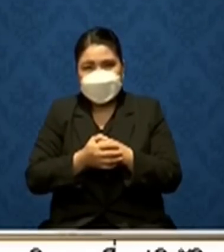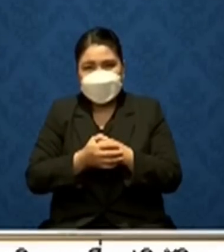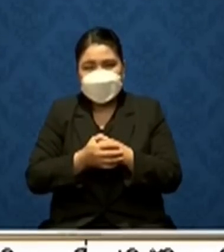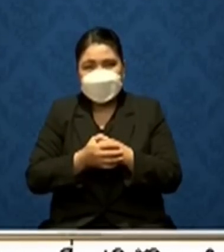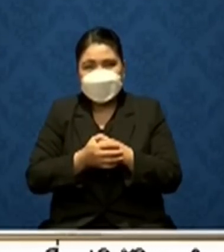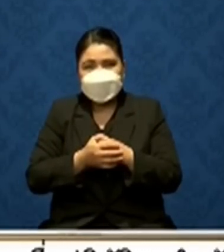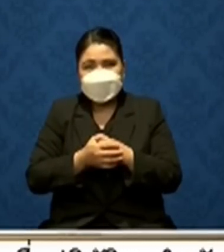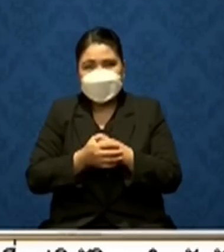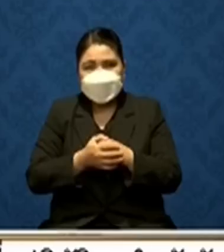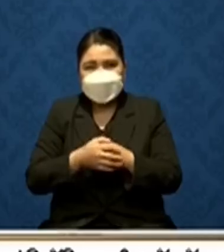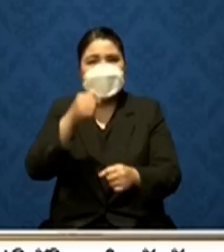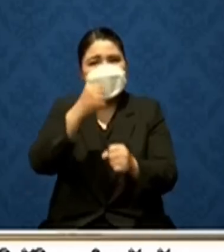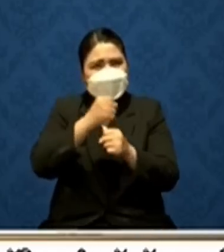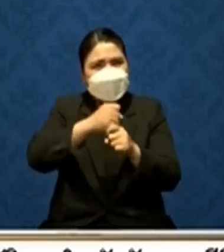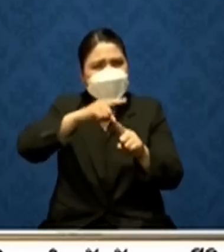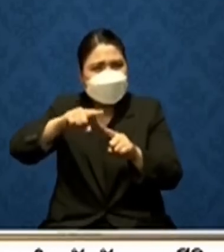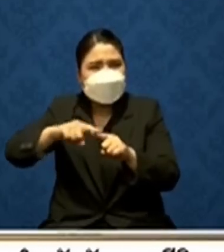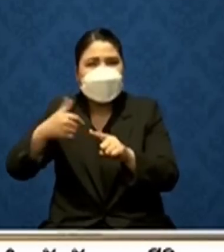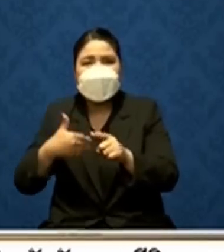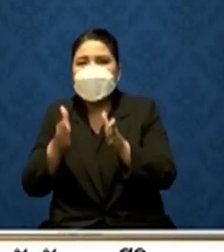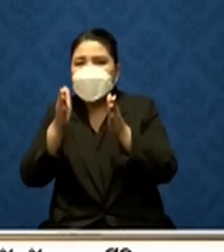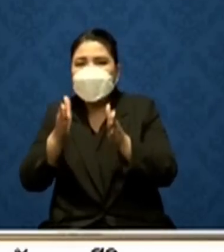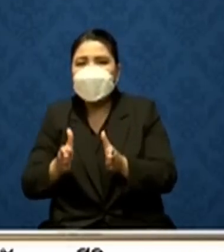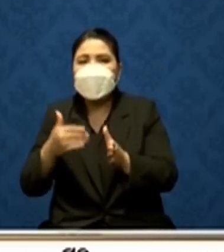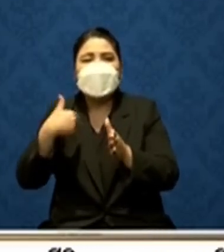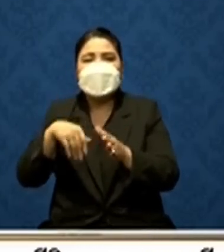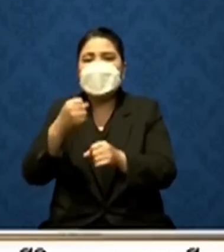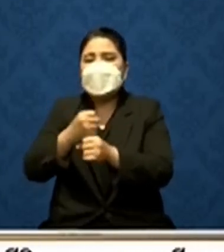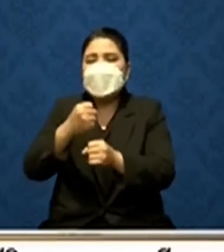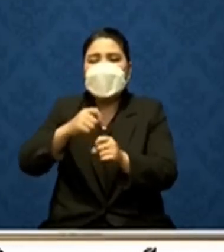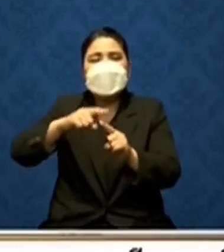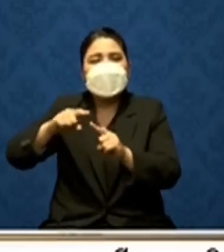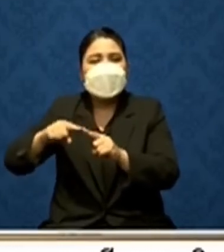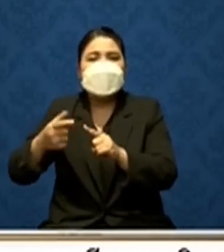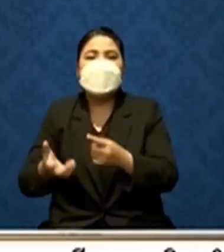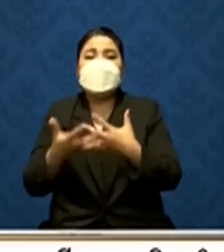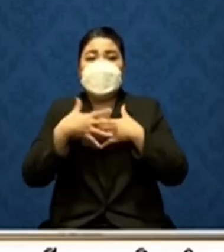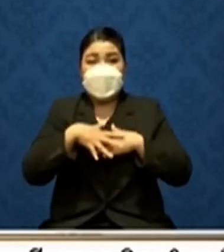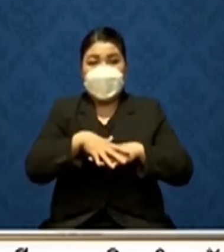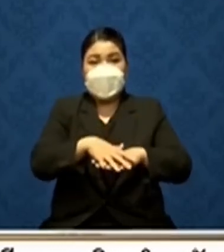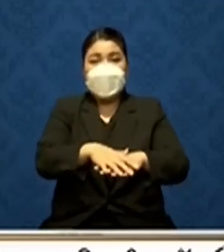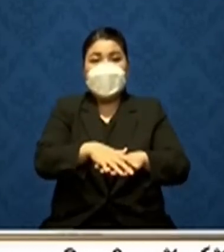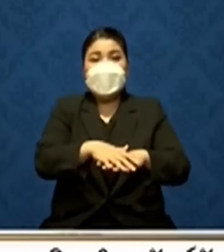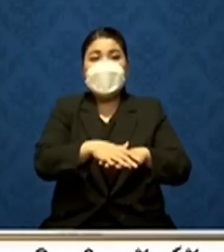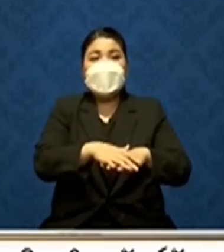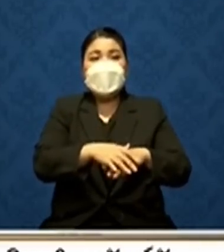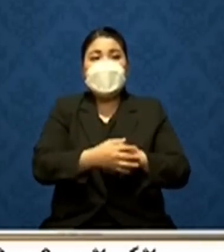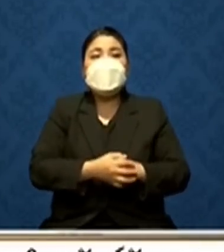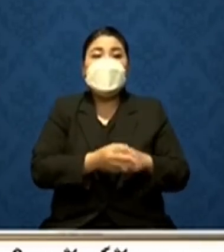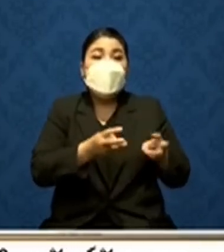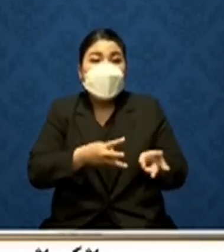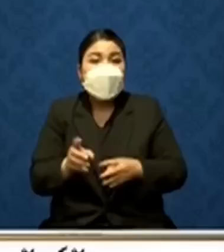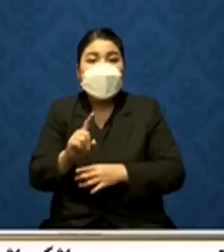ผู้คนแวดล้อมได้เข้ามามีส่วนร่วมก็เป็นนั่งร้านส้มตำ